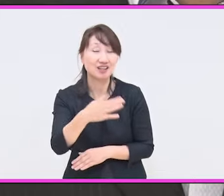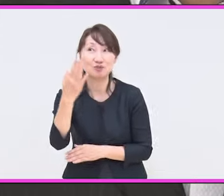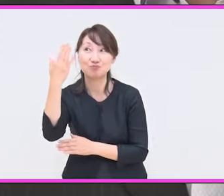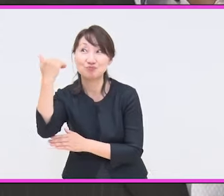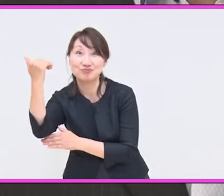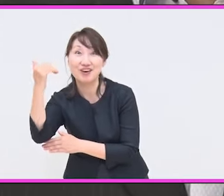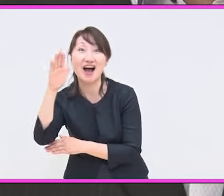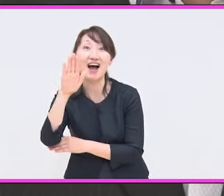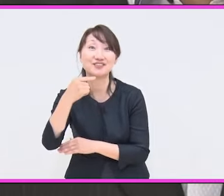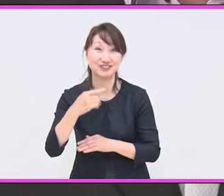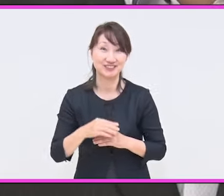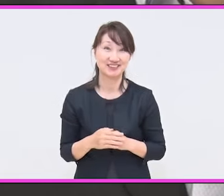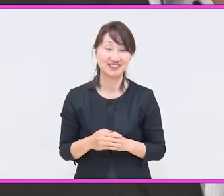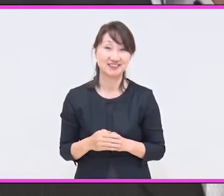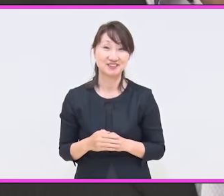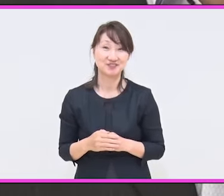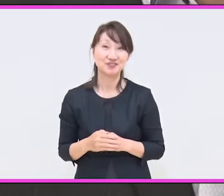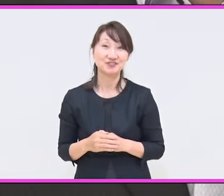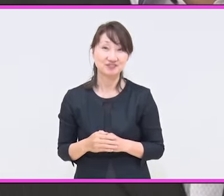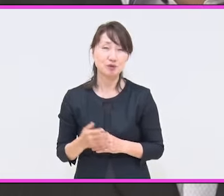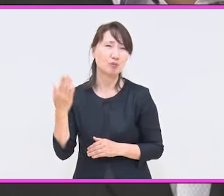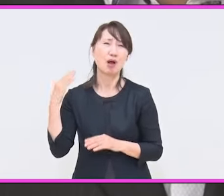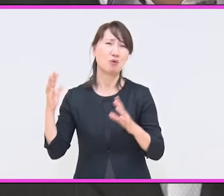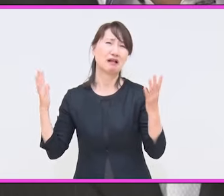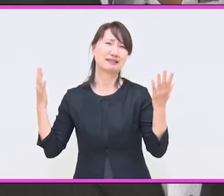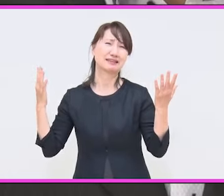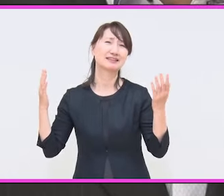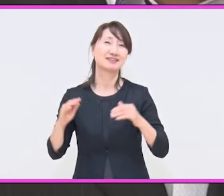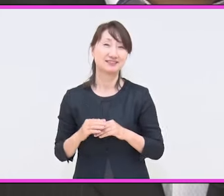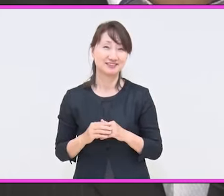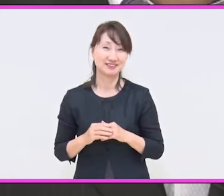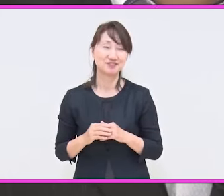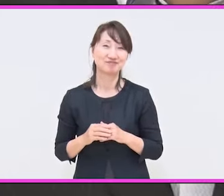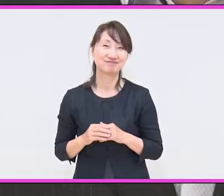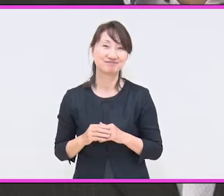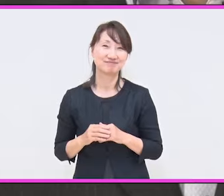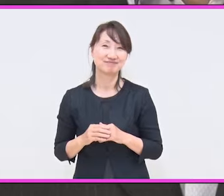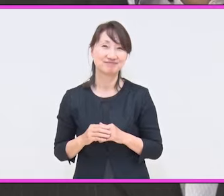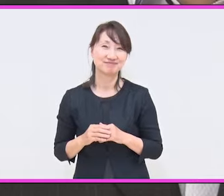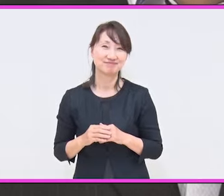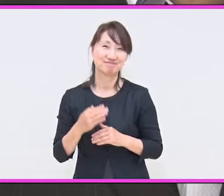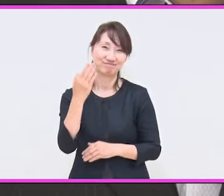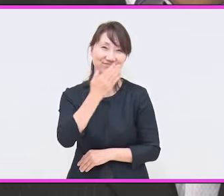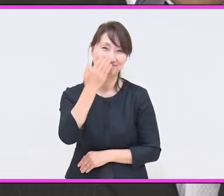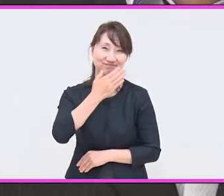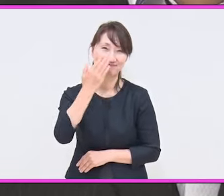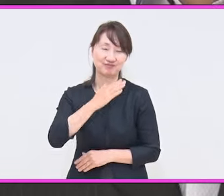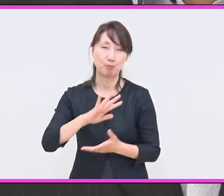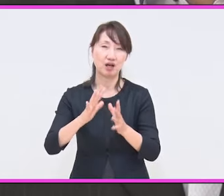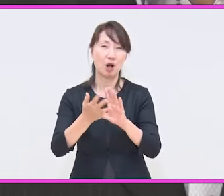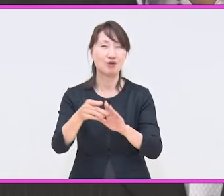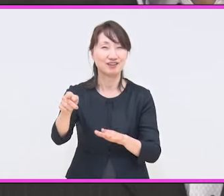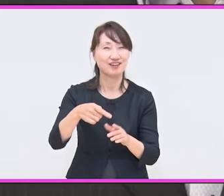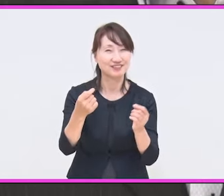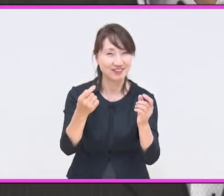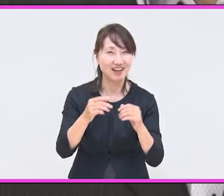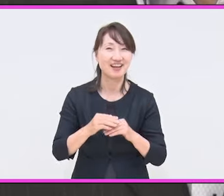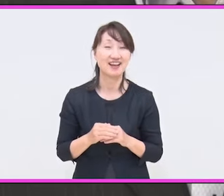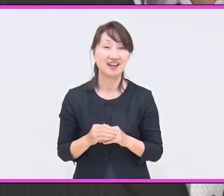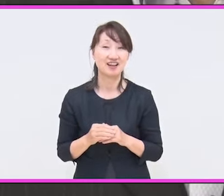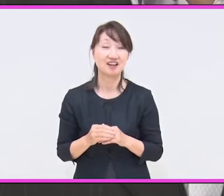が、そういうことなかったんでね。 あ、やっぱり徐々に注目の も、はい、まあ、やっぱり変わってきても、うん、やっぱり